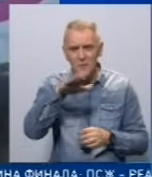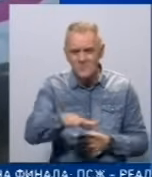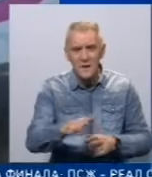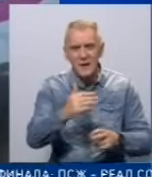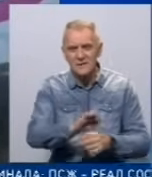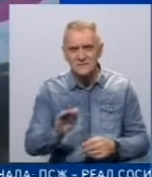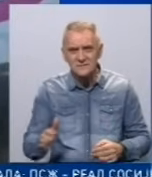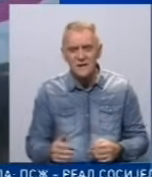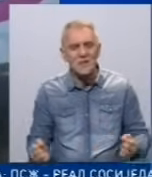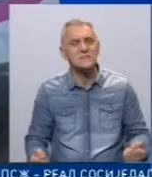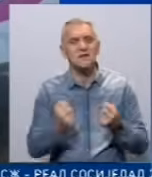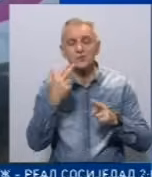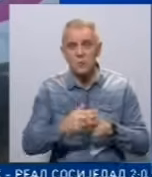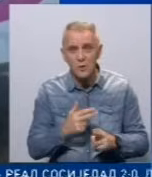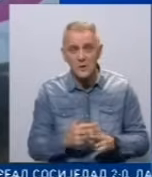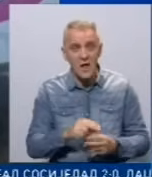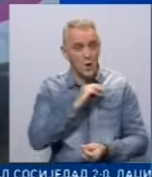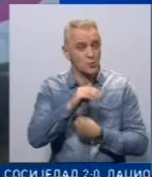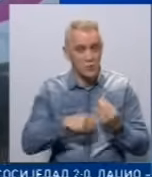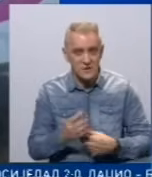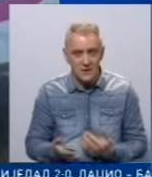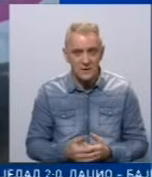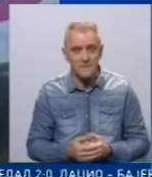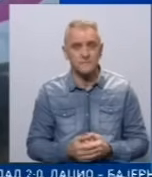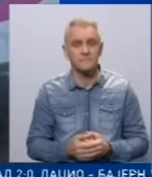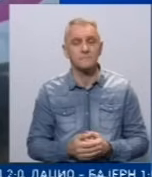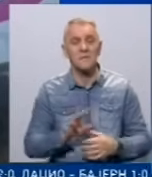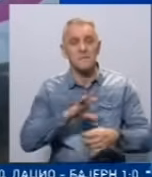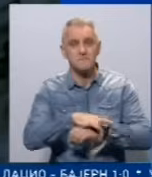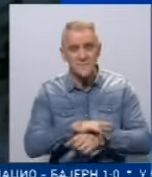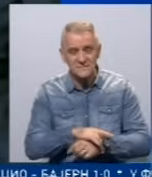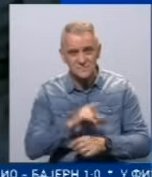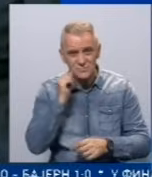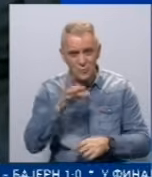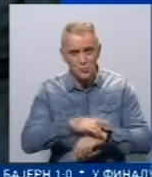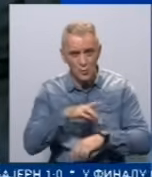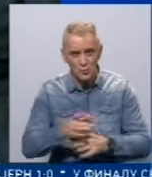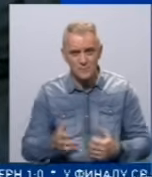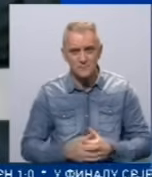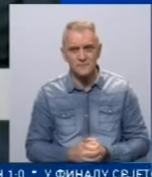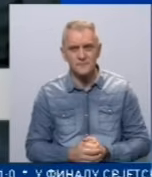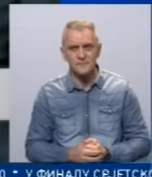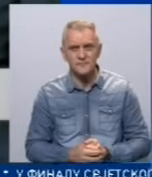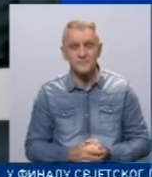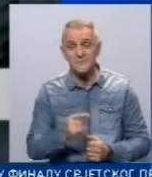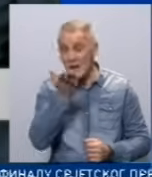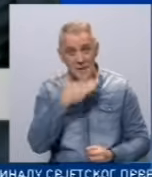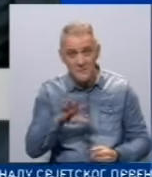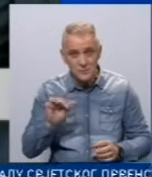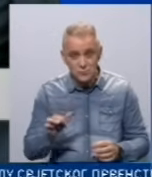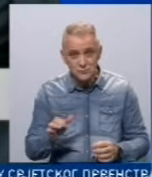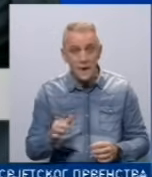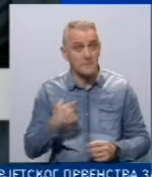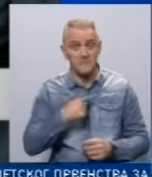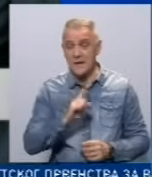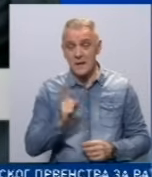pacijente, teško je oboljenje za roditelje, za medicinsko osoblje. Da nema Tuzle, da